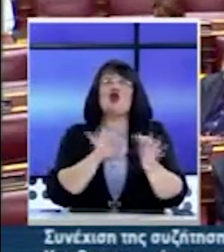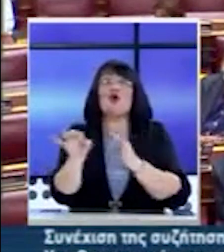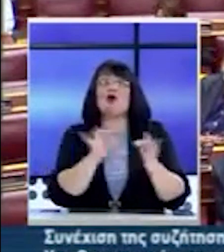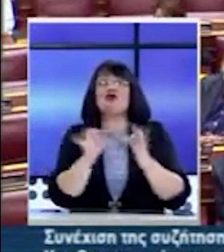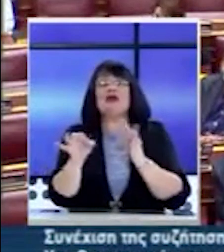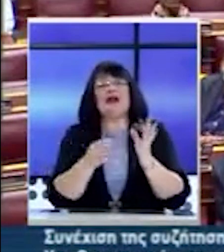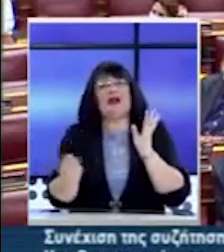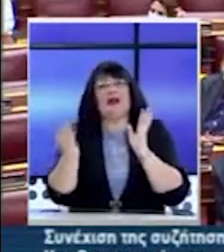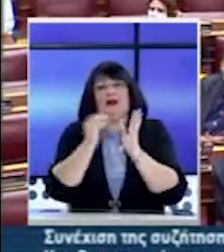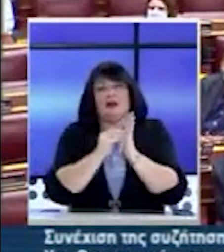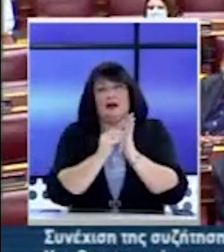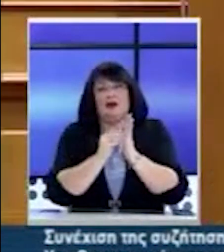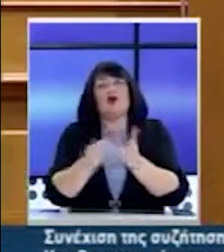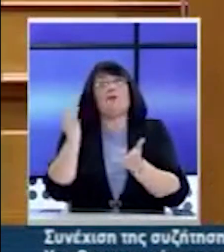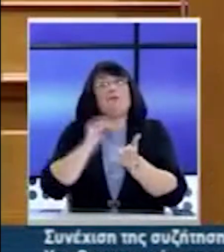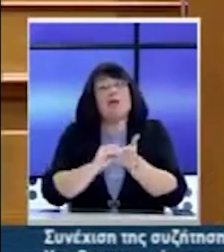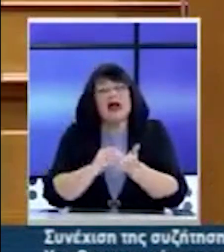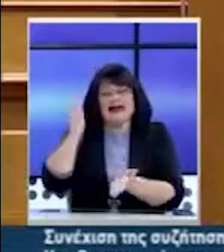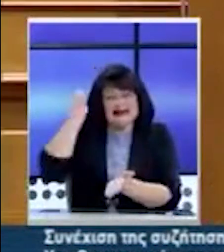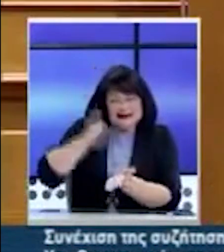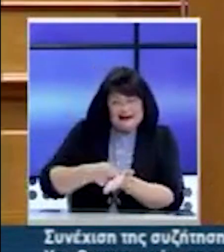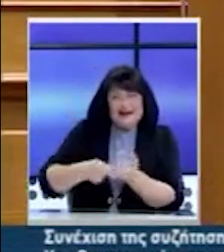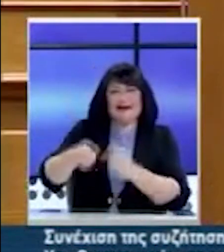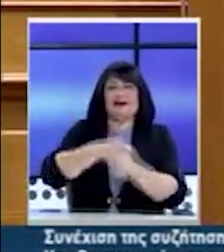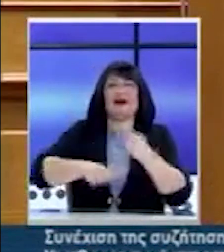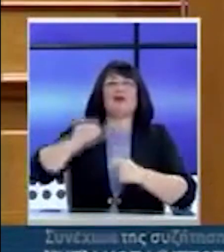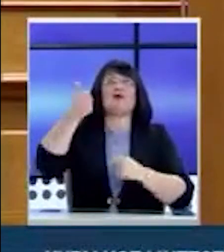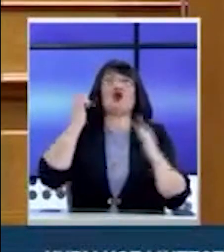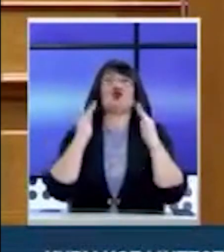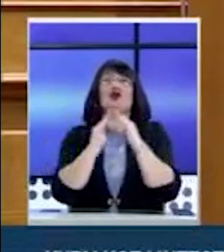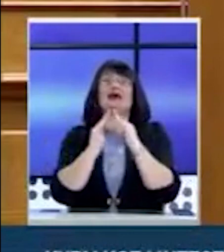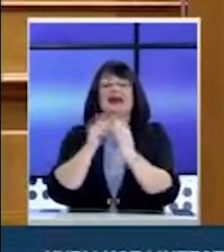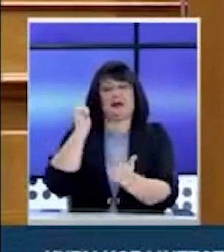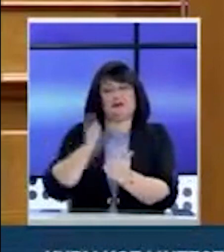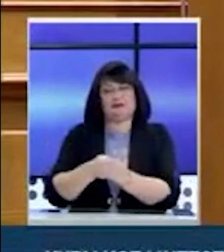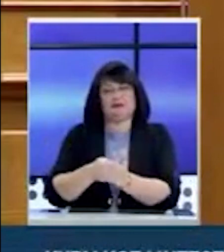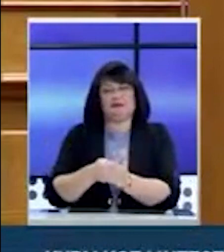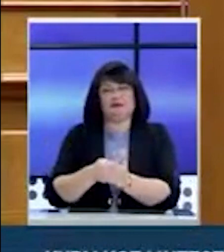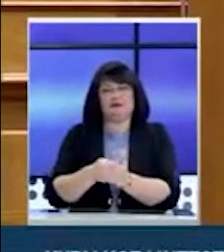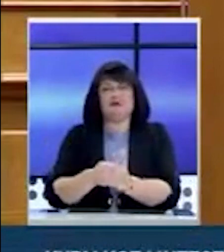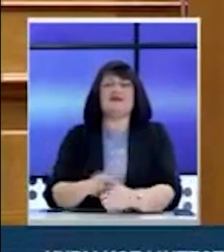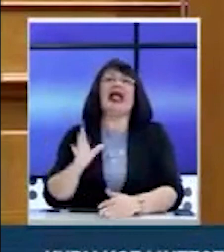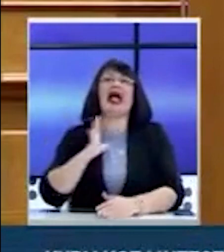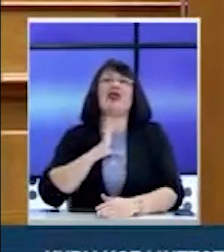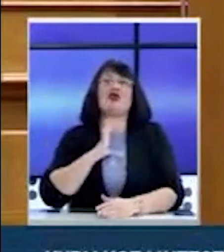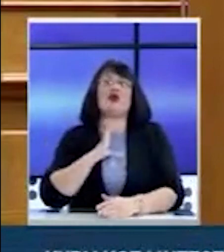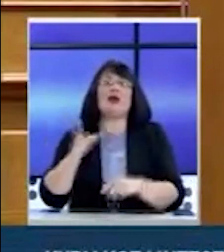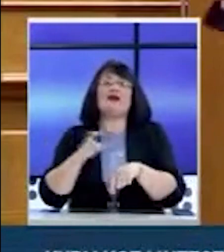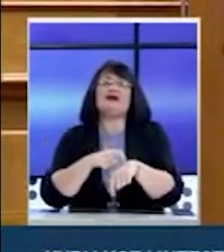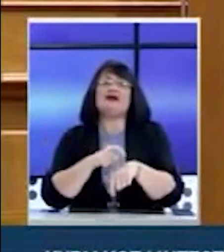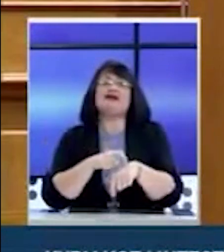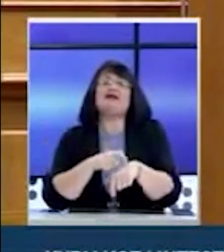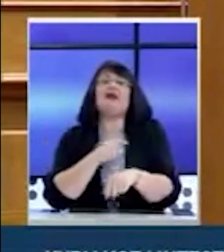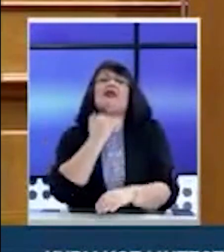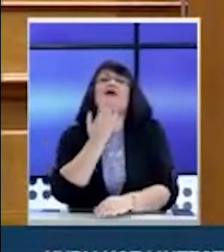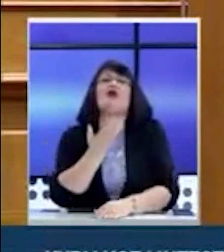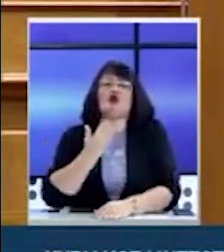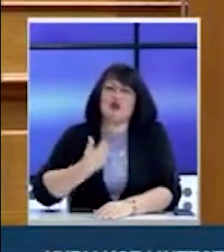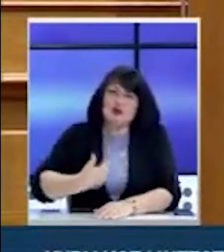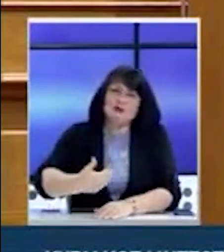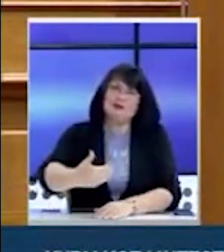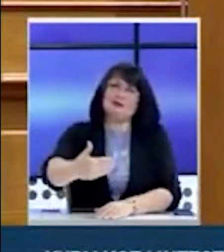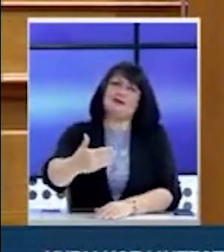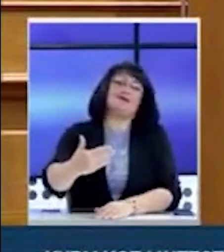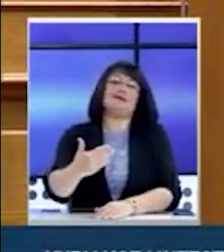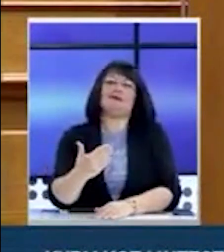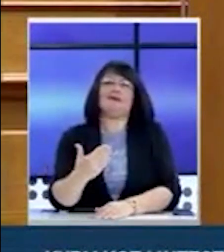για τη δυνατότητα επαναγοράς της πρώτης κατοικίας από συμπολίτες μας οι οποίοι δεν έχουν τελικά την δυνατότητα